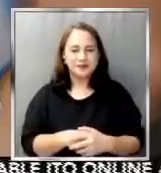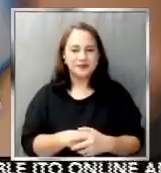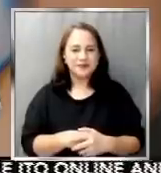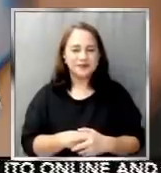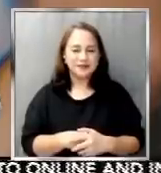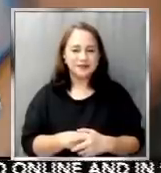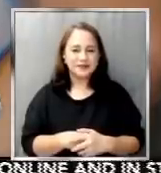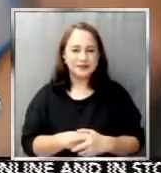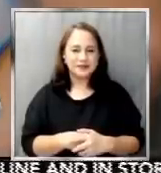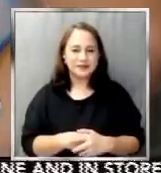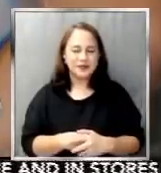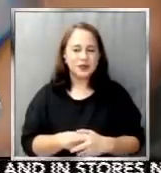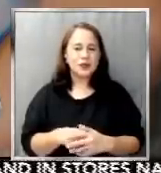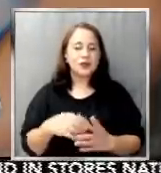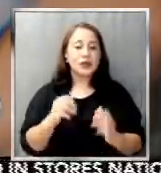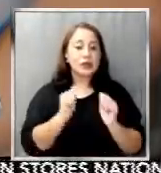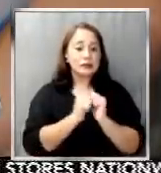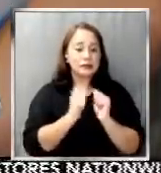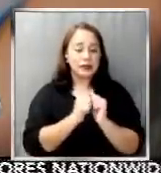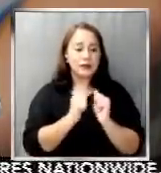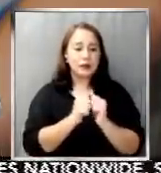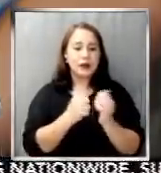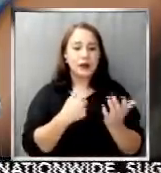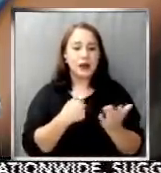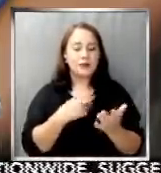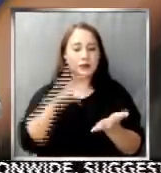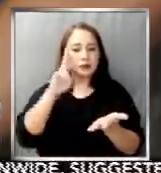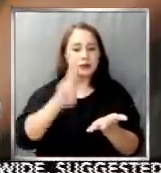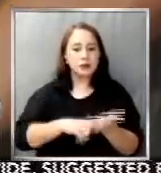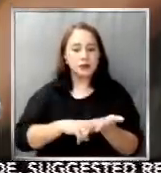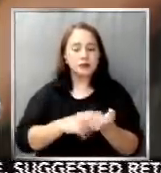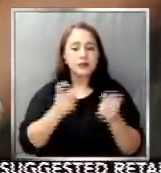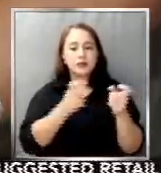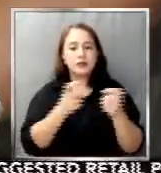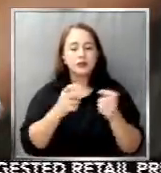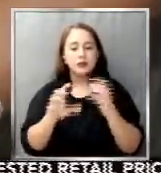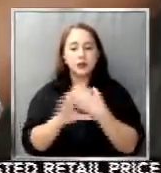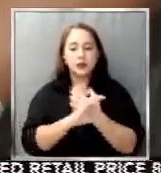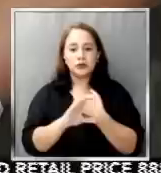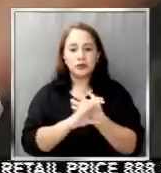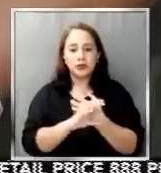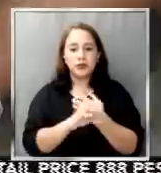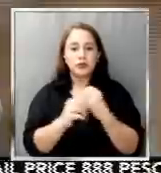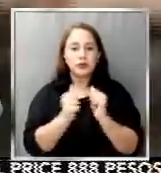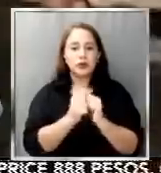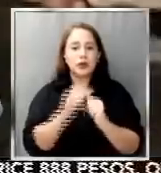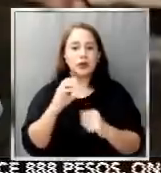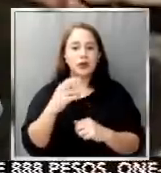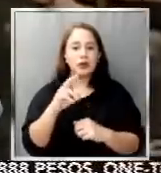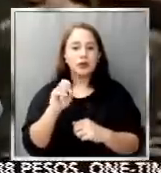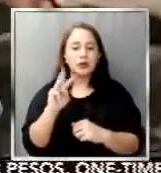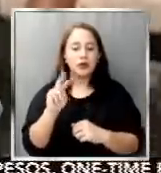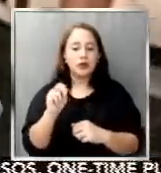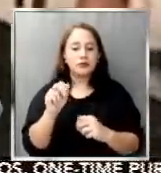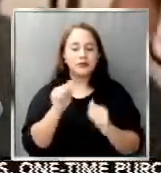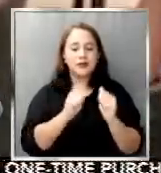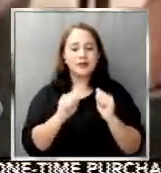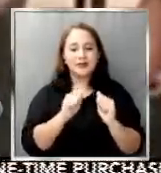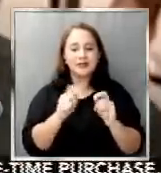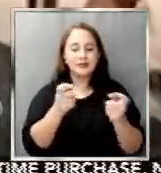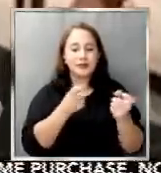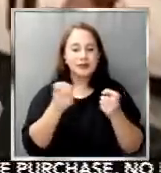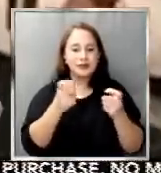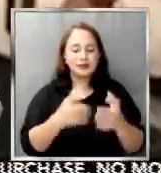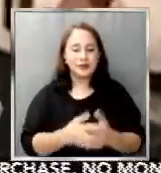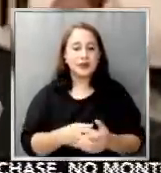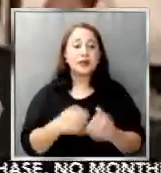Halos kasabay nito ang kanyang pagpirma ng management contract sa Crown Artist Management. Mapapanood si John Lloyd